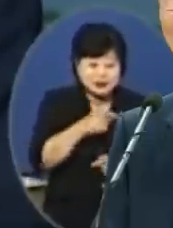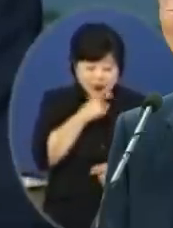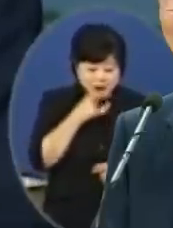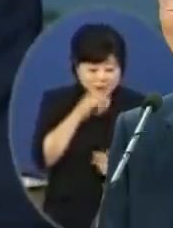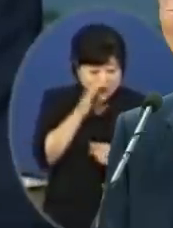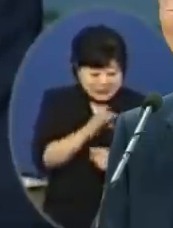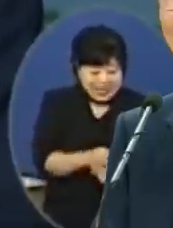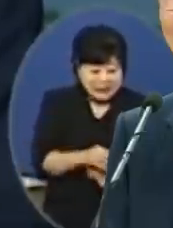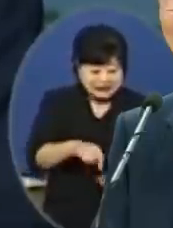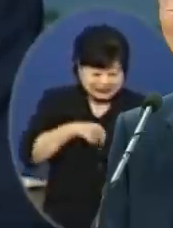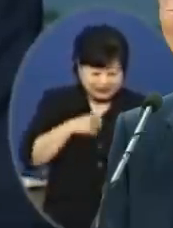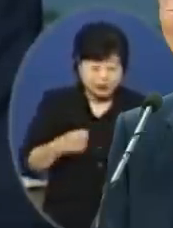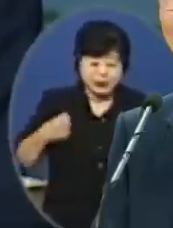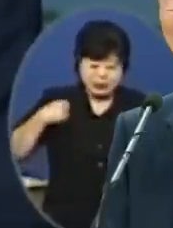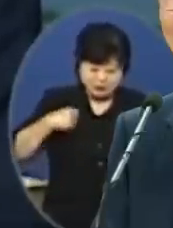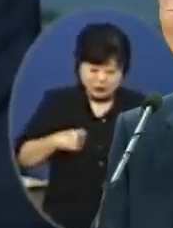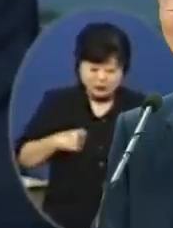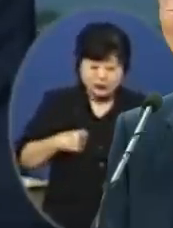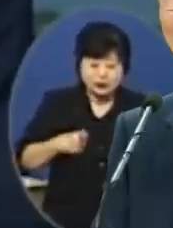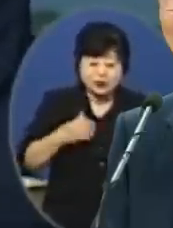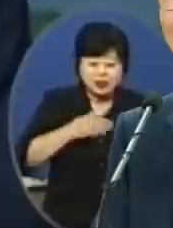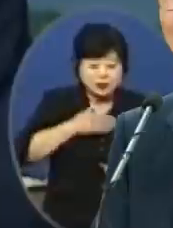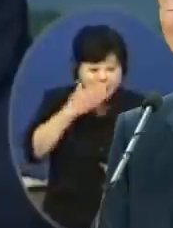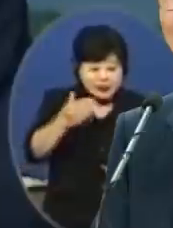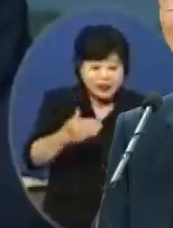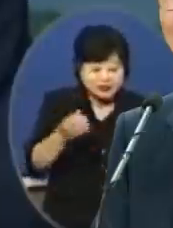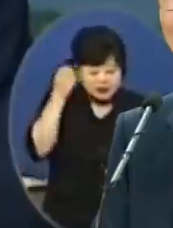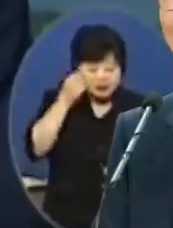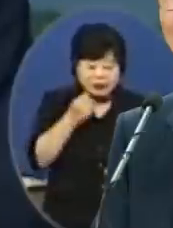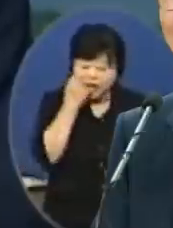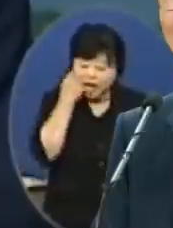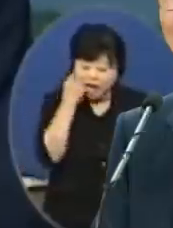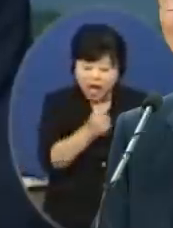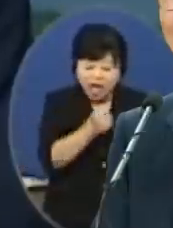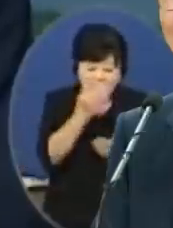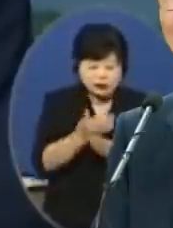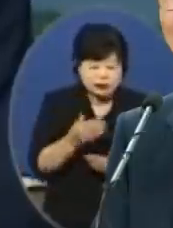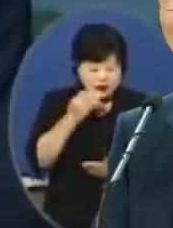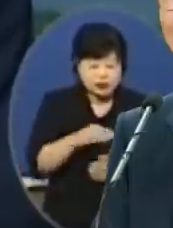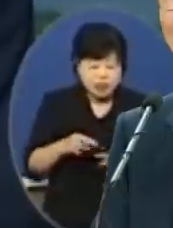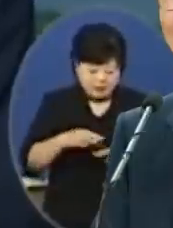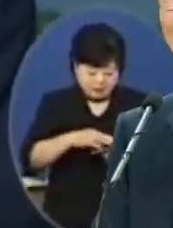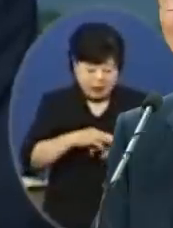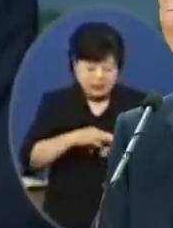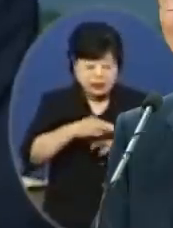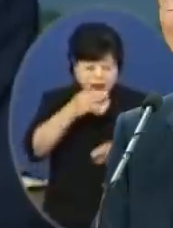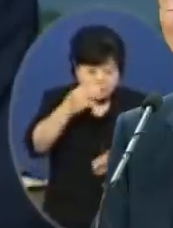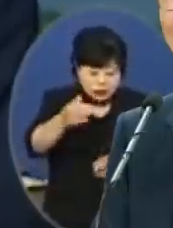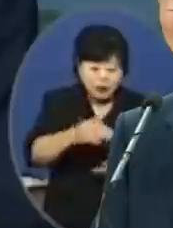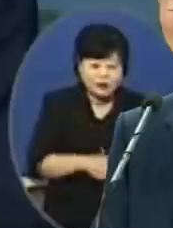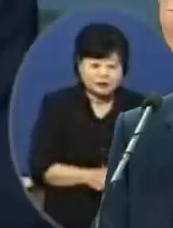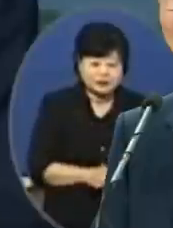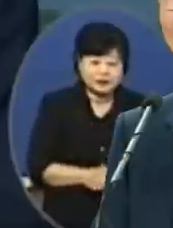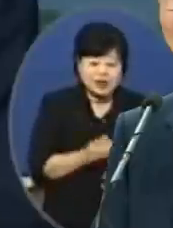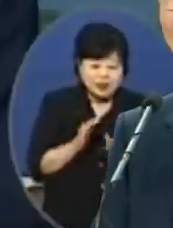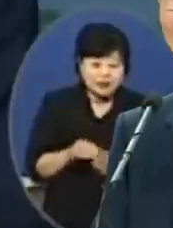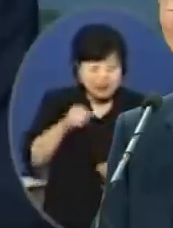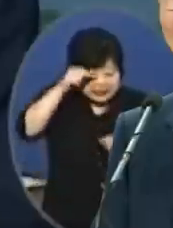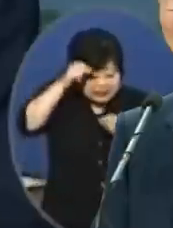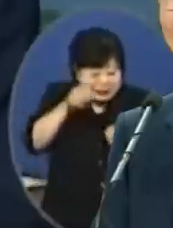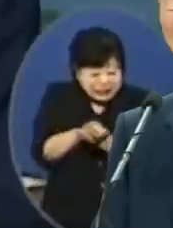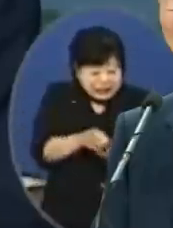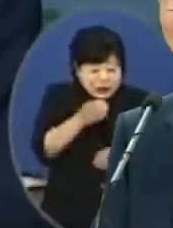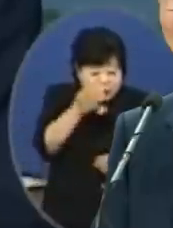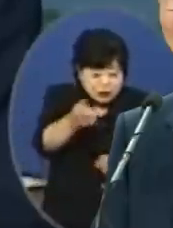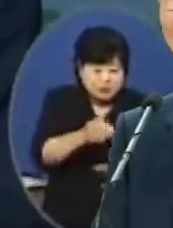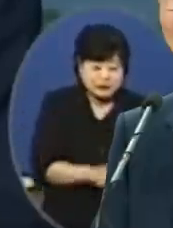피로 산 의로운 옷을 입히시고 여러분과 나에게 성령으로 인을 쳐서 성령의 반지를 끼워주시고 예비한 신발을